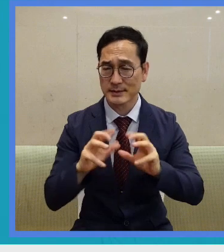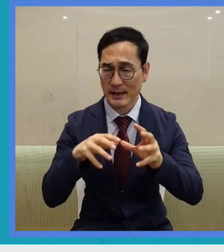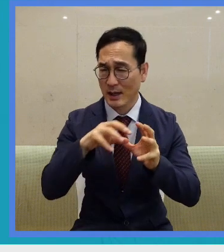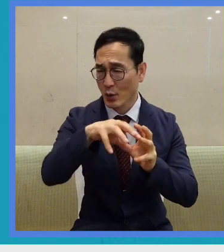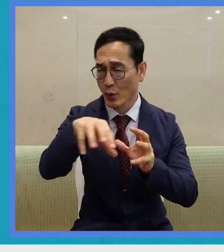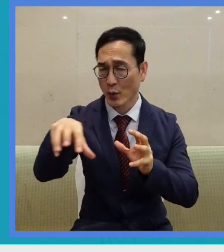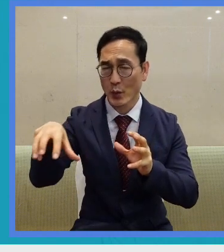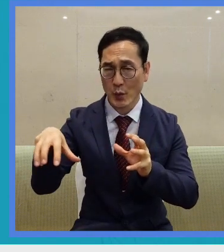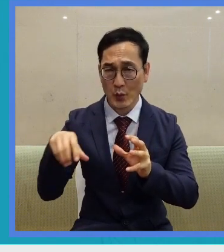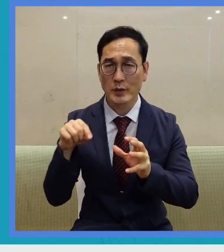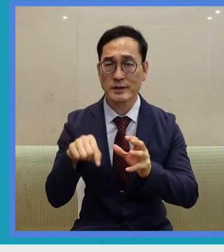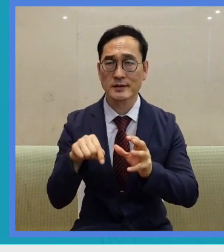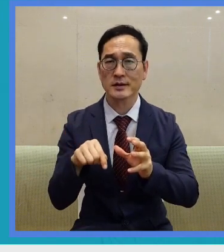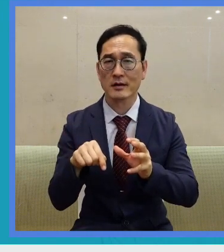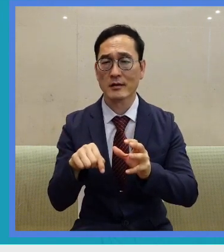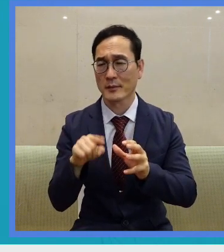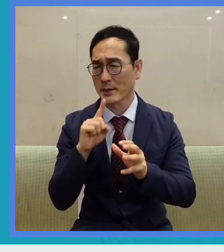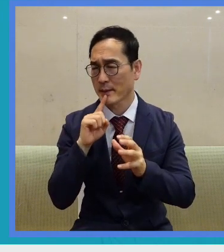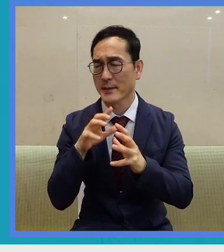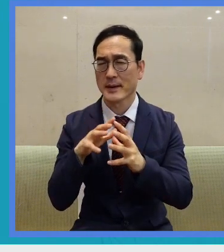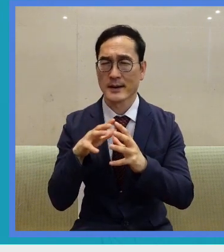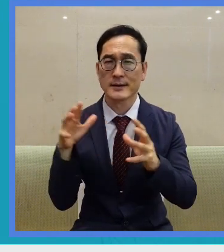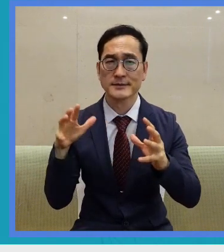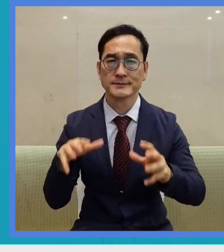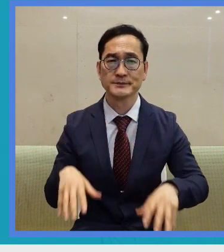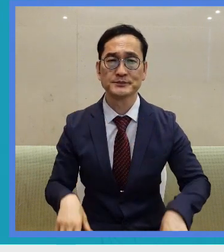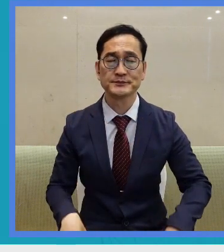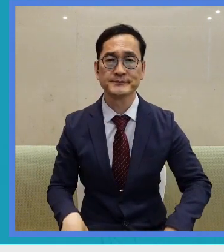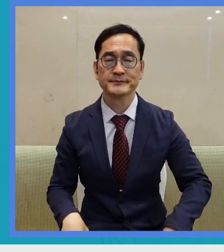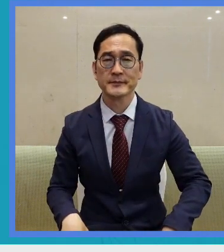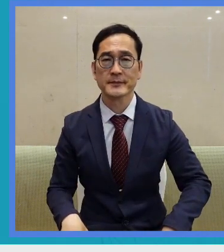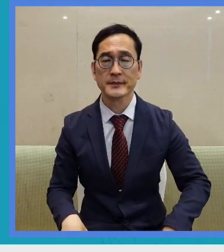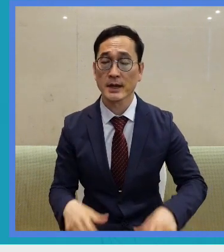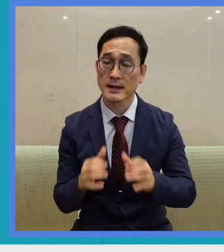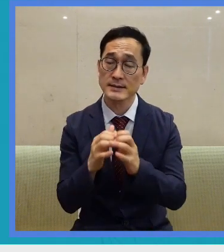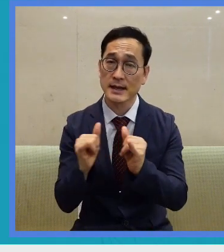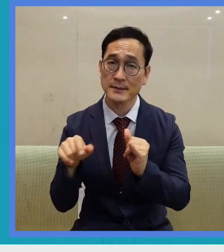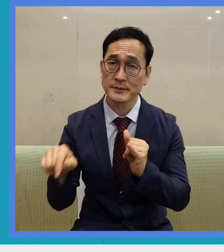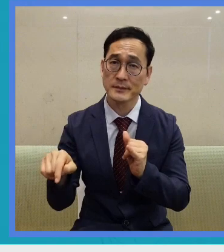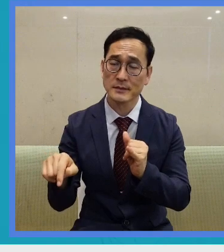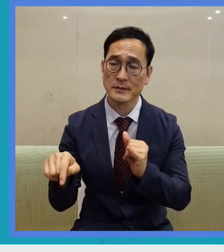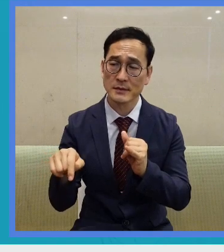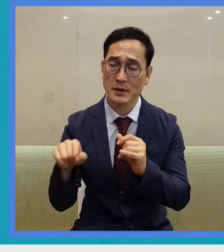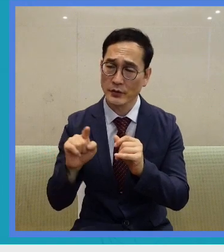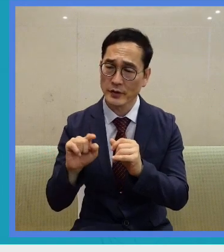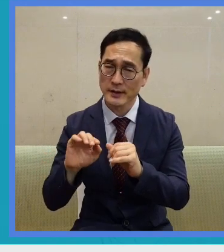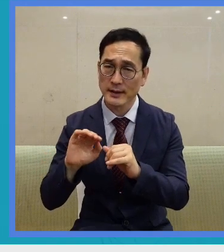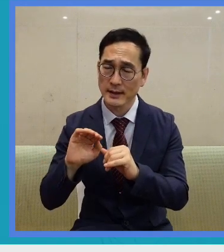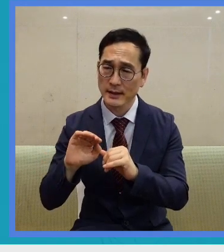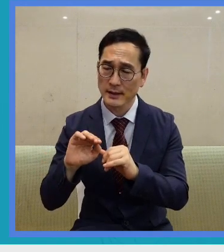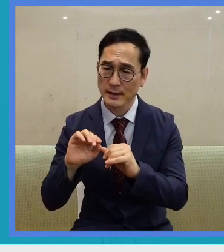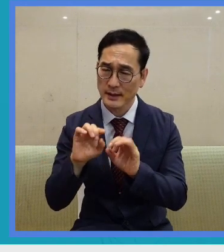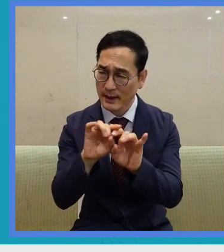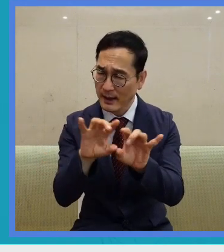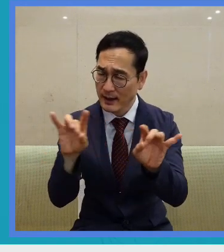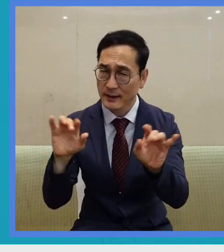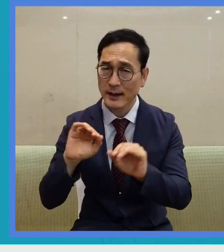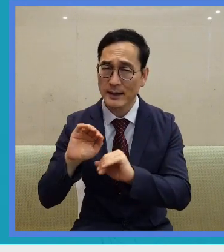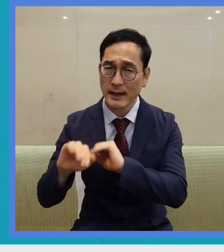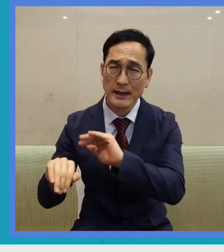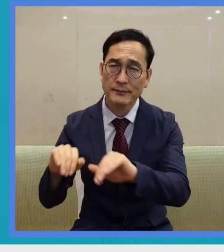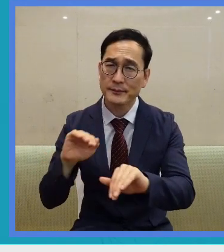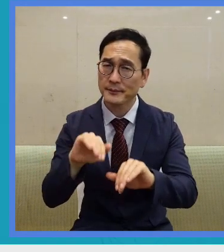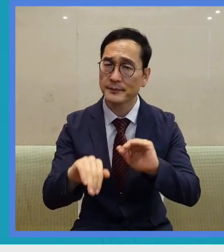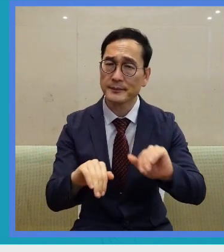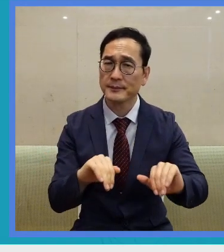말을 해왔습니다. 특히 그 중에서도 어떻게 보면 모든 사람에게 똑같은 그런 개입이라기보다는 개인에서부터